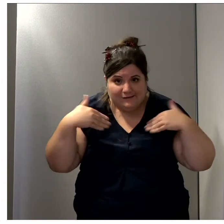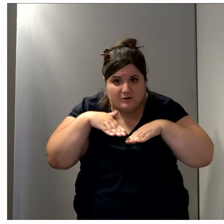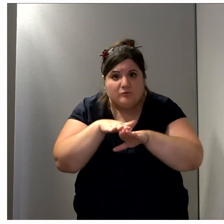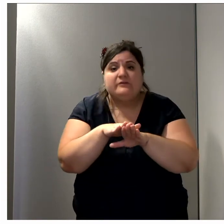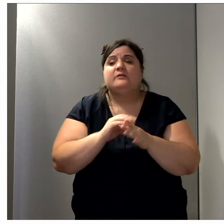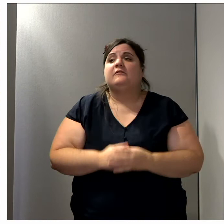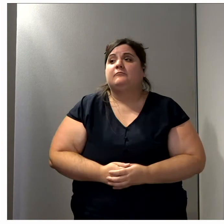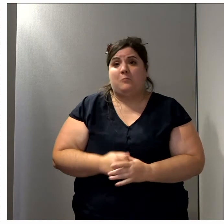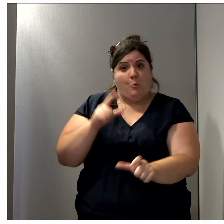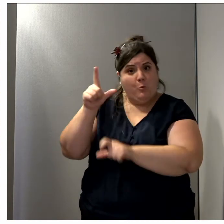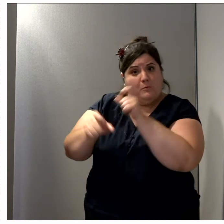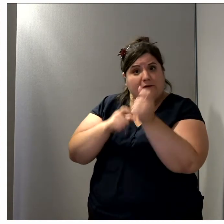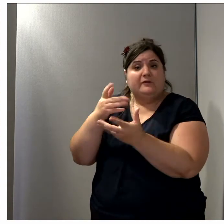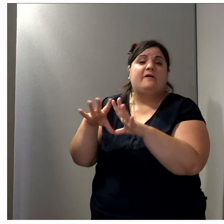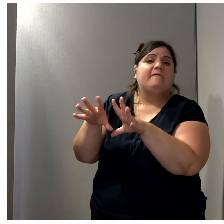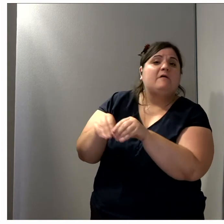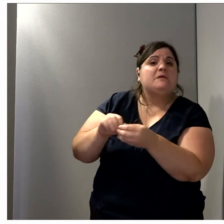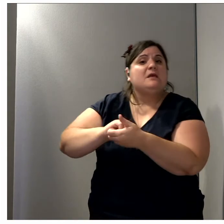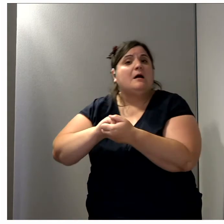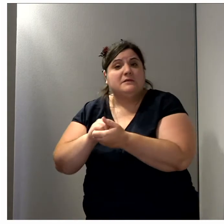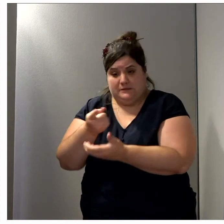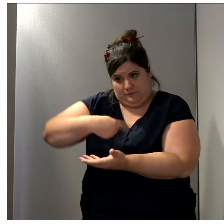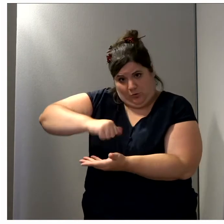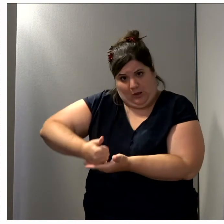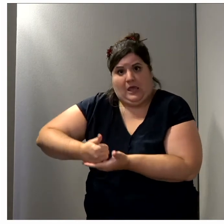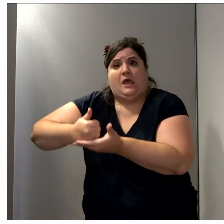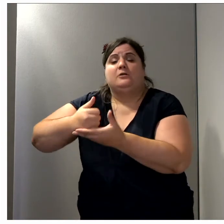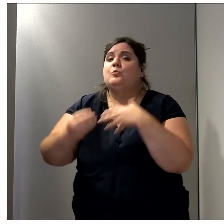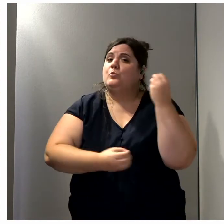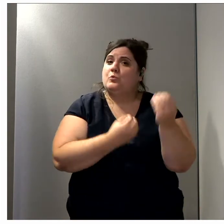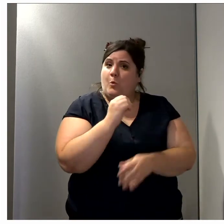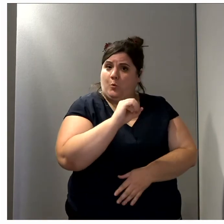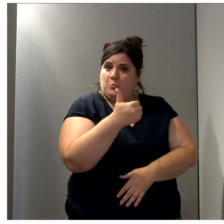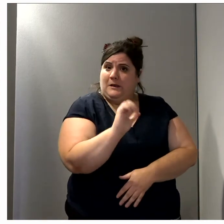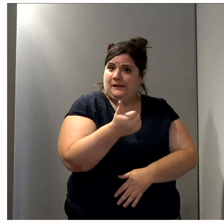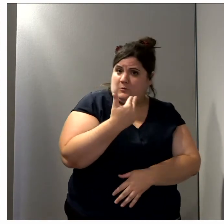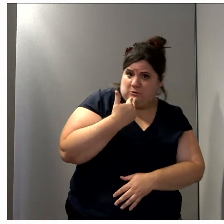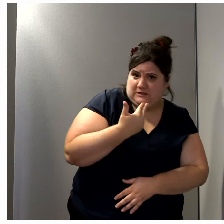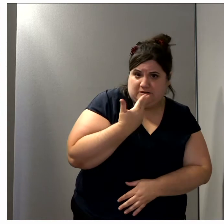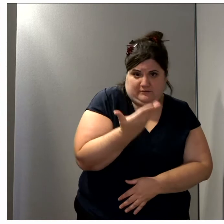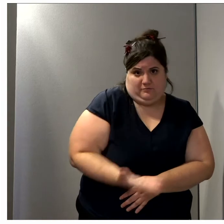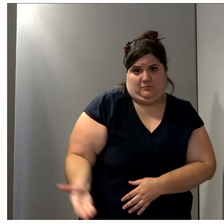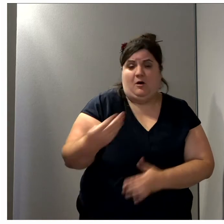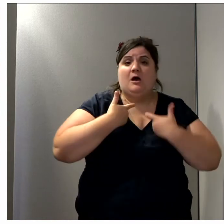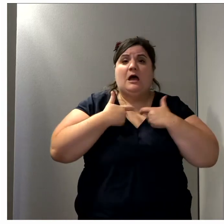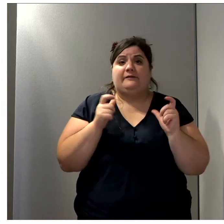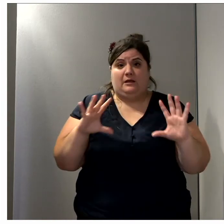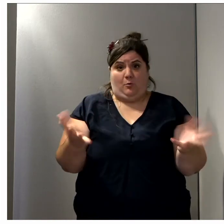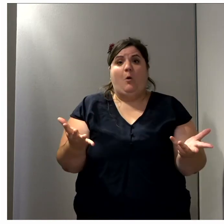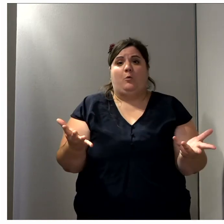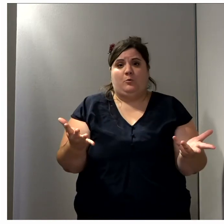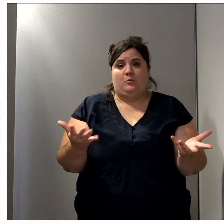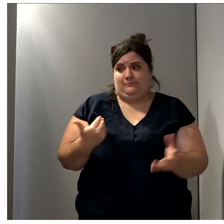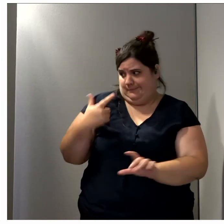de l'utilisation du numérique, rien ne sera accessible aux personnes en situation de handicap si à côté